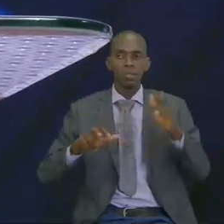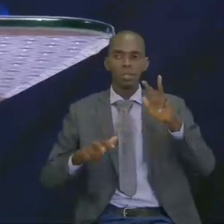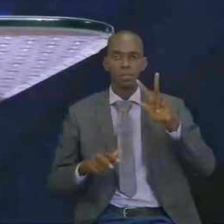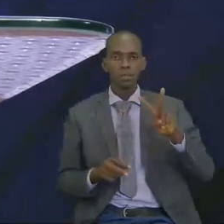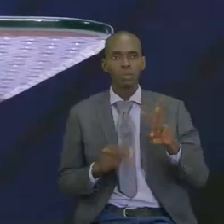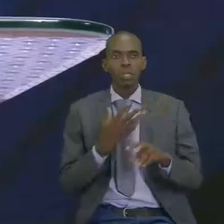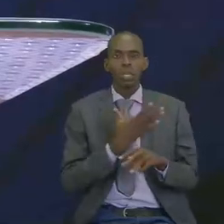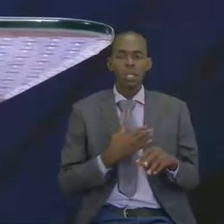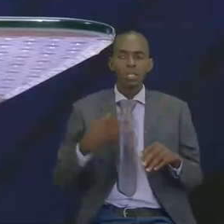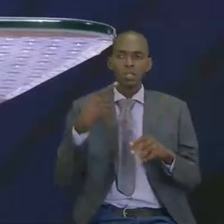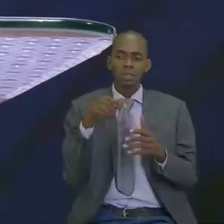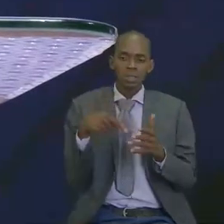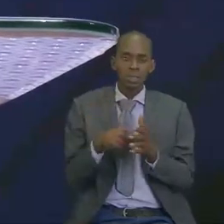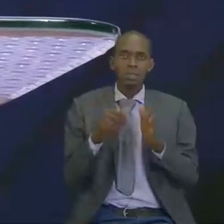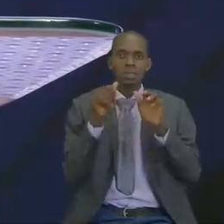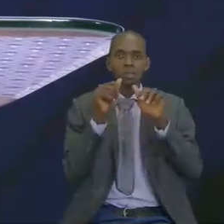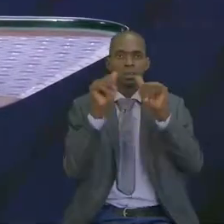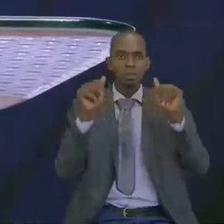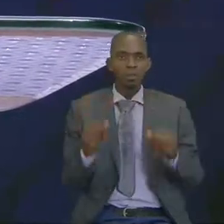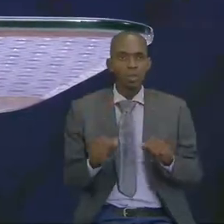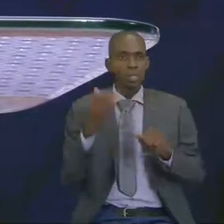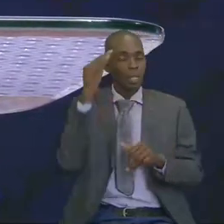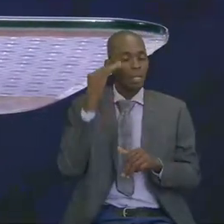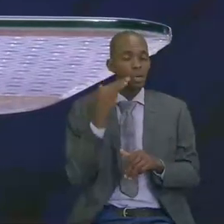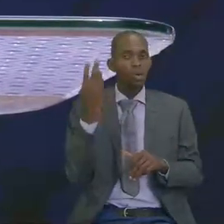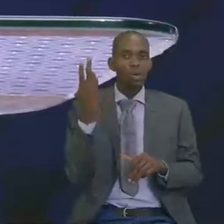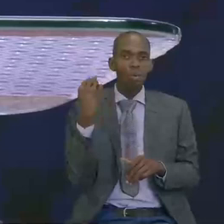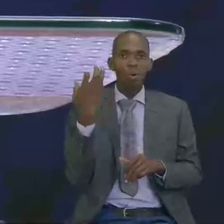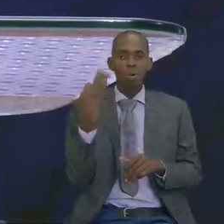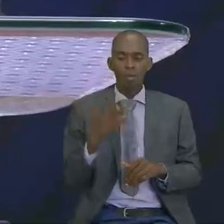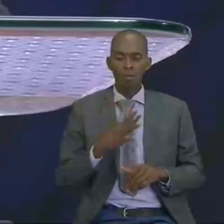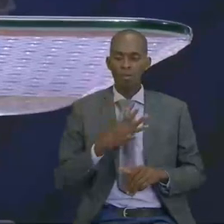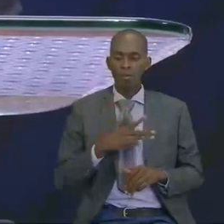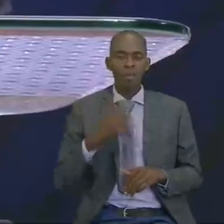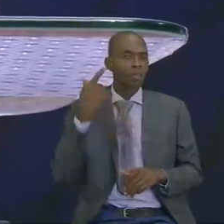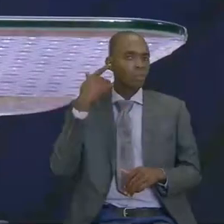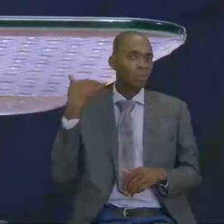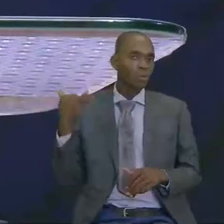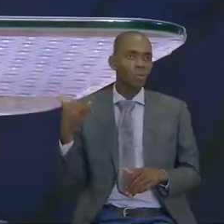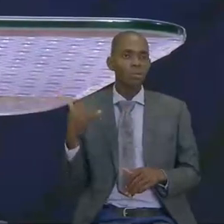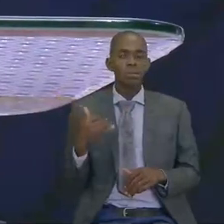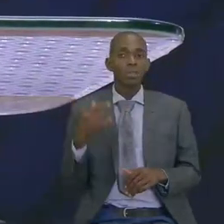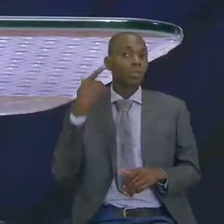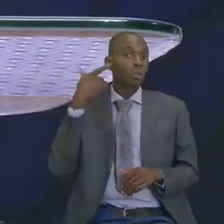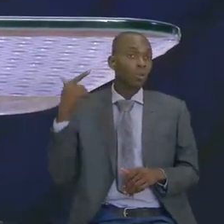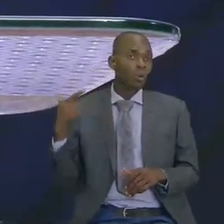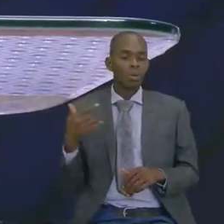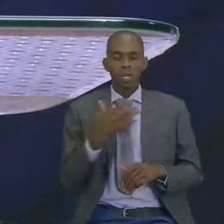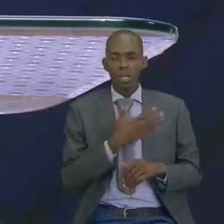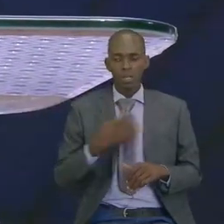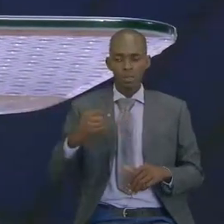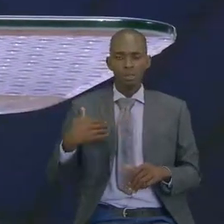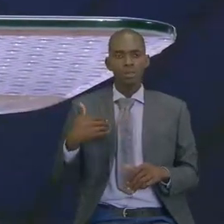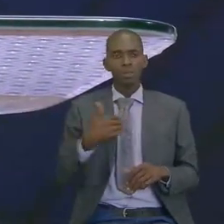La tête de cette statue était d'or pur. Sa poitrine et ses bras